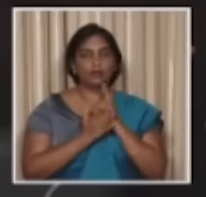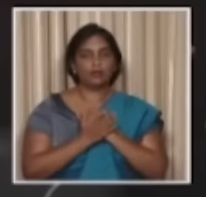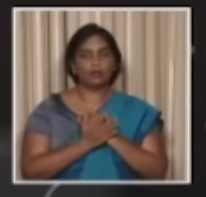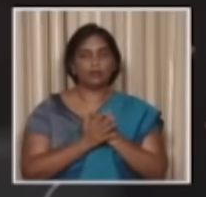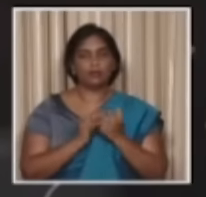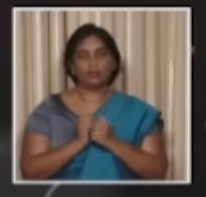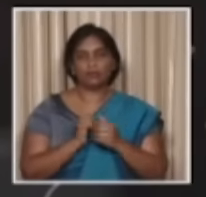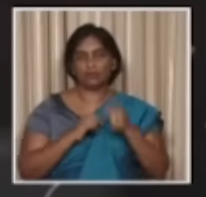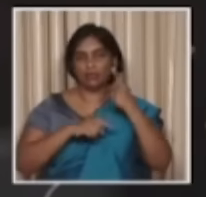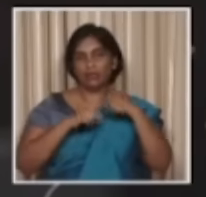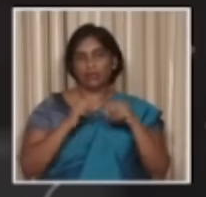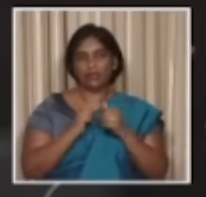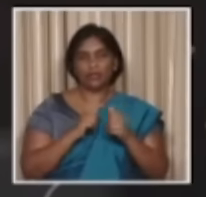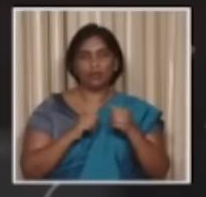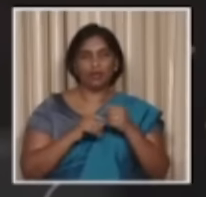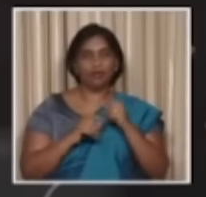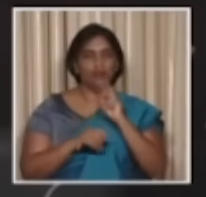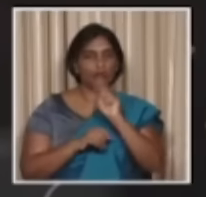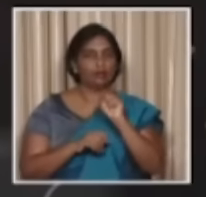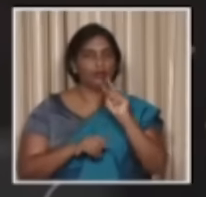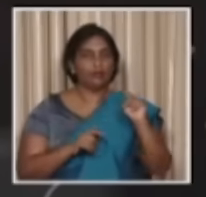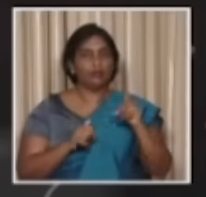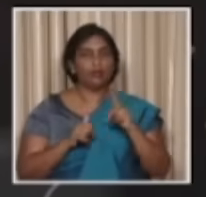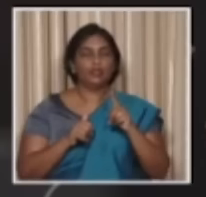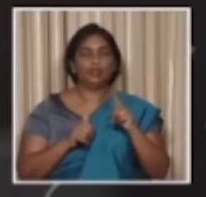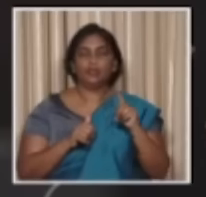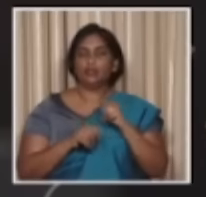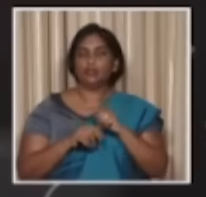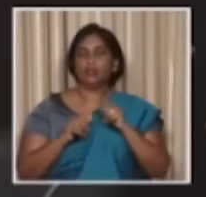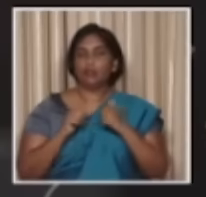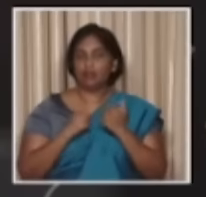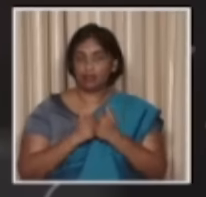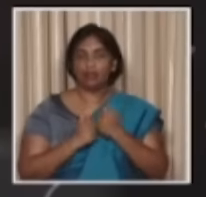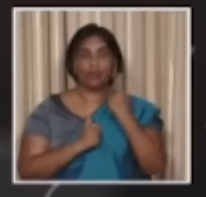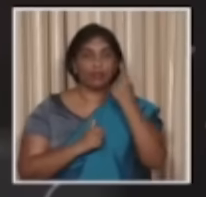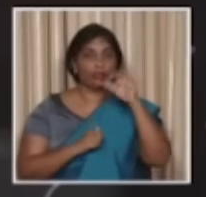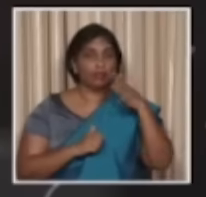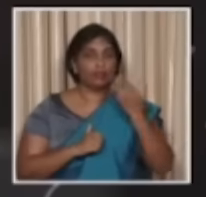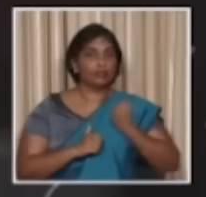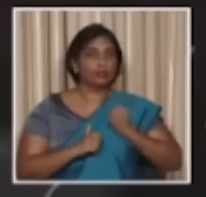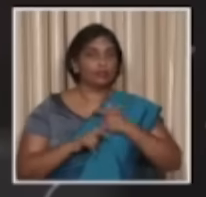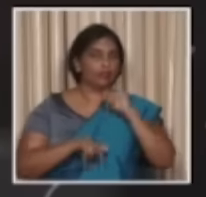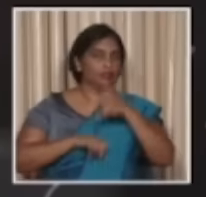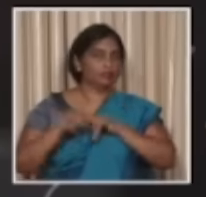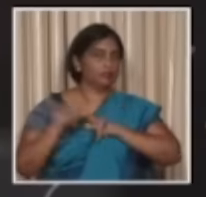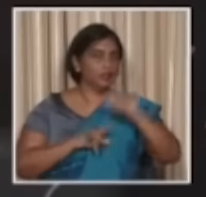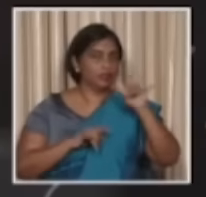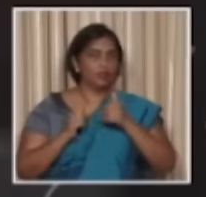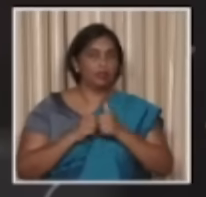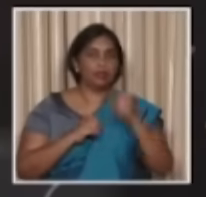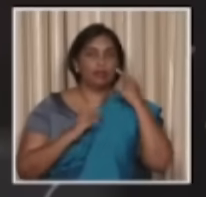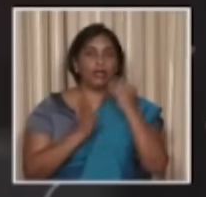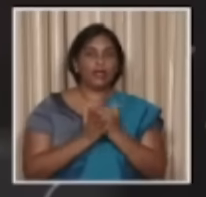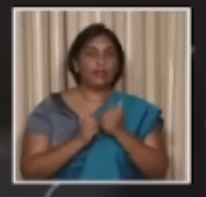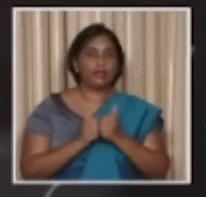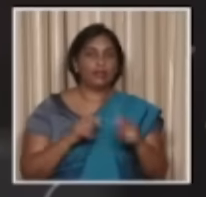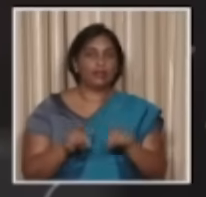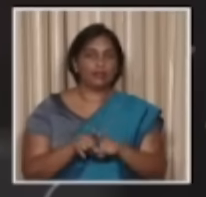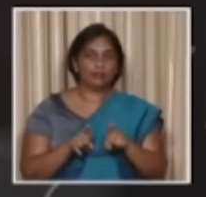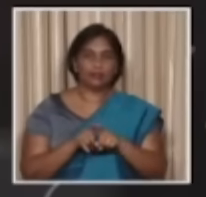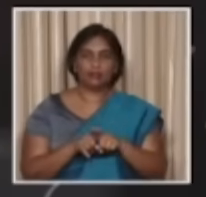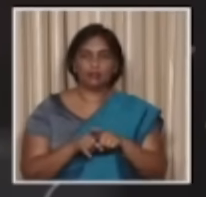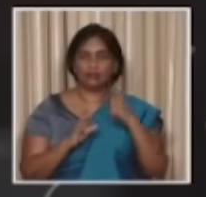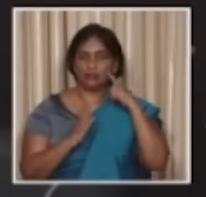20 22 අප්‍රේල් සිට මේ වෙනකොට 1500ක් වෛද්‍යවරු රට ඇරලා ගිහිල්ලා තියෙනවා මේකෙන් 1100ක්